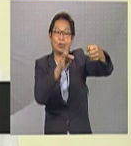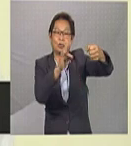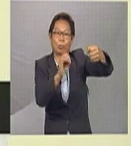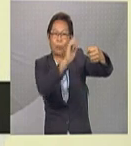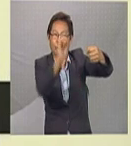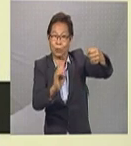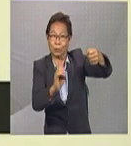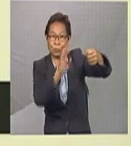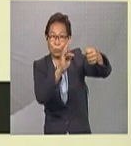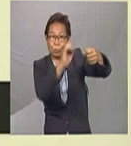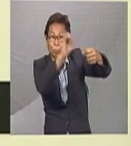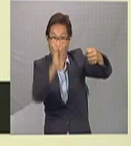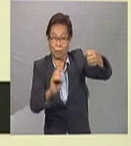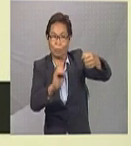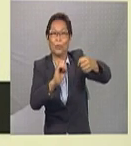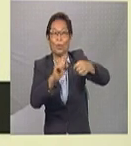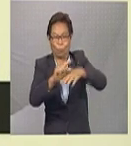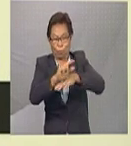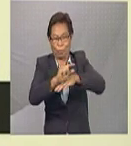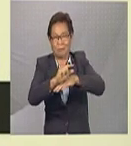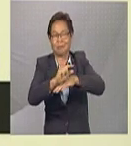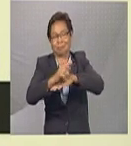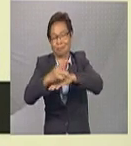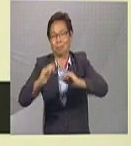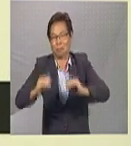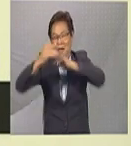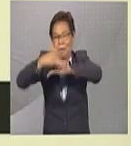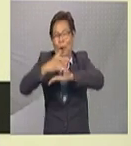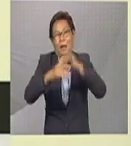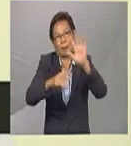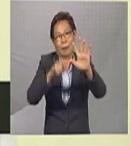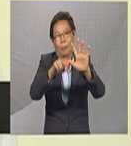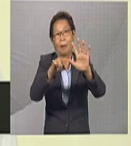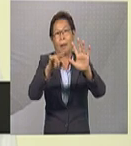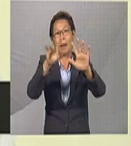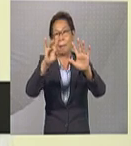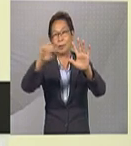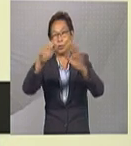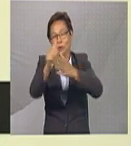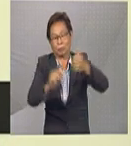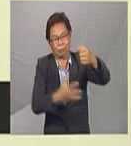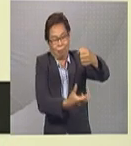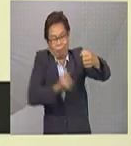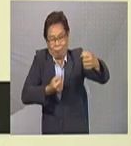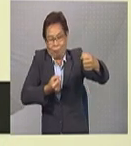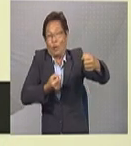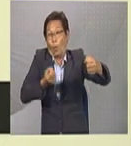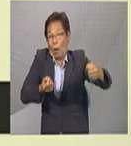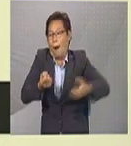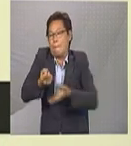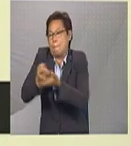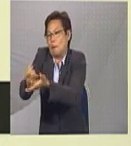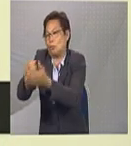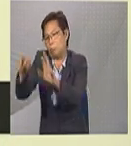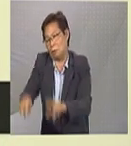70% akan digunakan untuk peringkat awal ini, iaitu sebanyak 5.68 juta untuk membantu rakyat yang